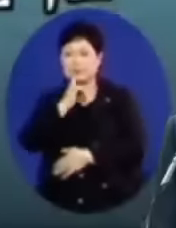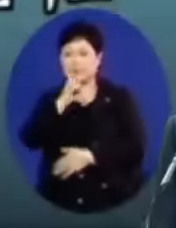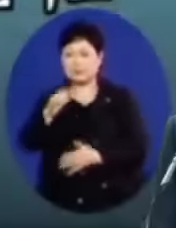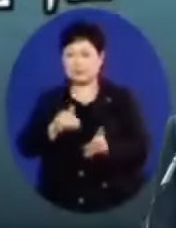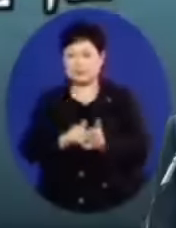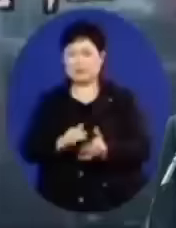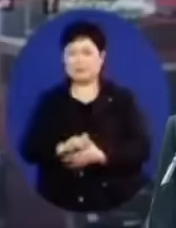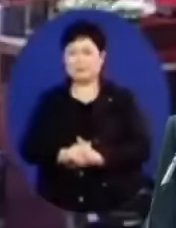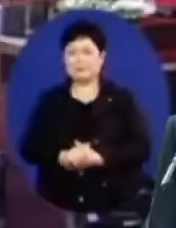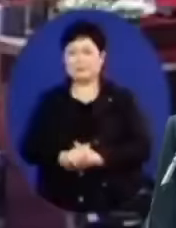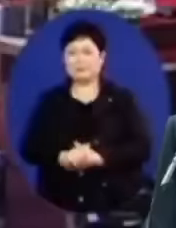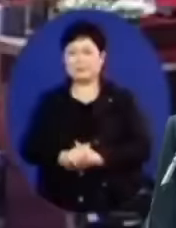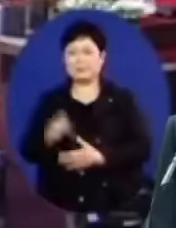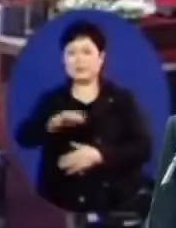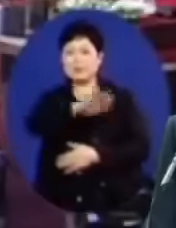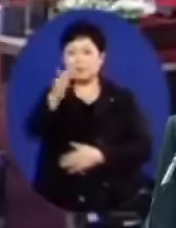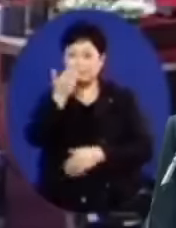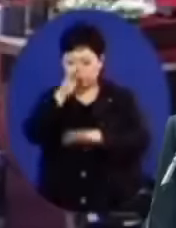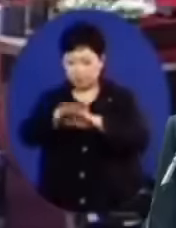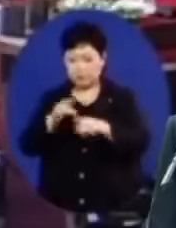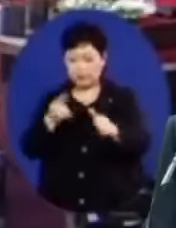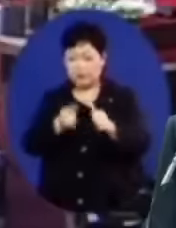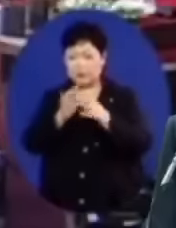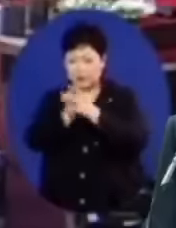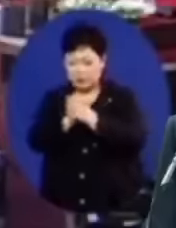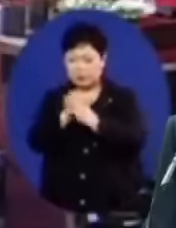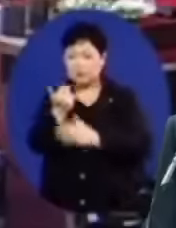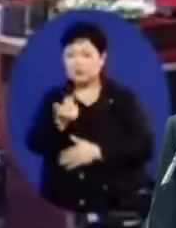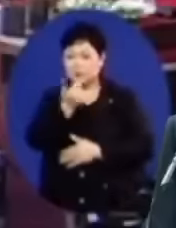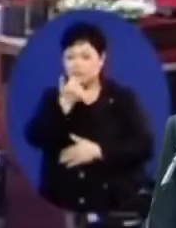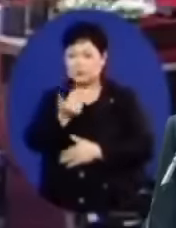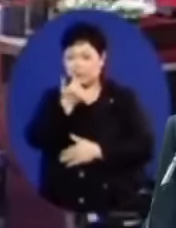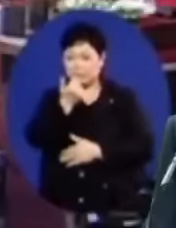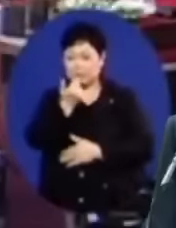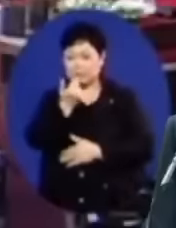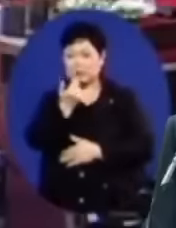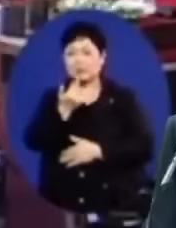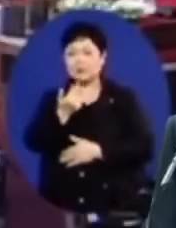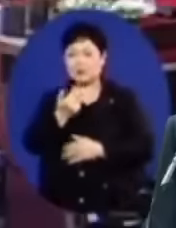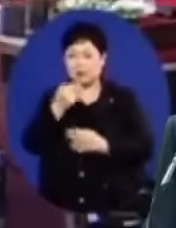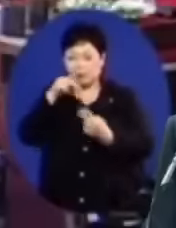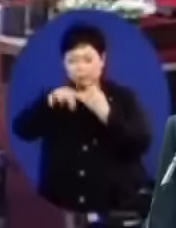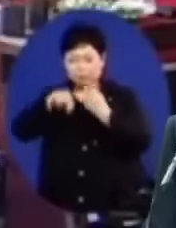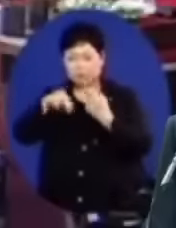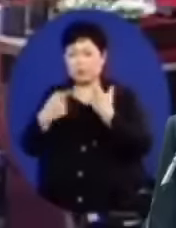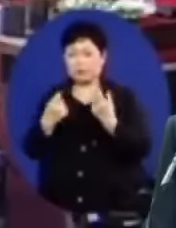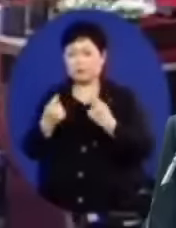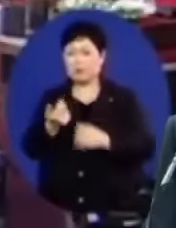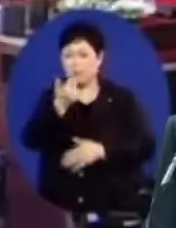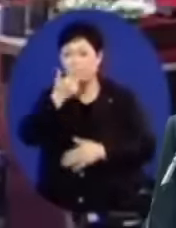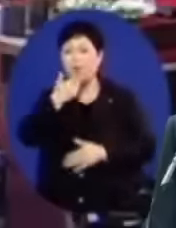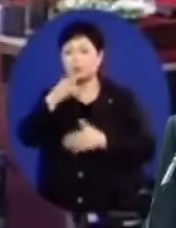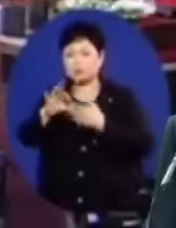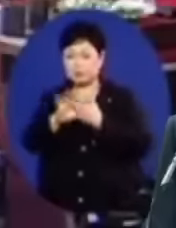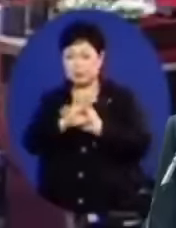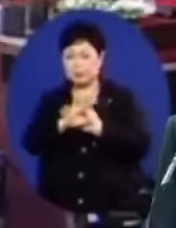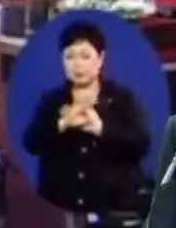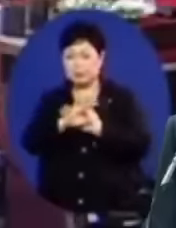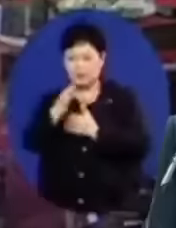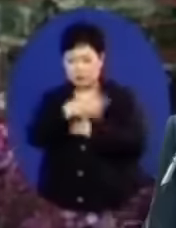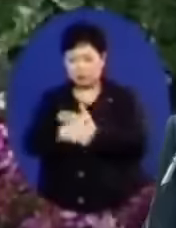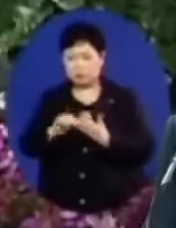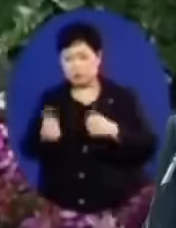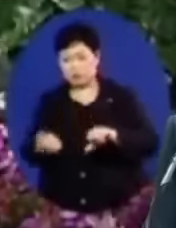말했었습니다. 우리 성도들에게는 기도는 생명의 호흡입니다. 숨을 쉬지 않으면 육체가